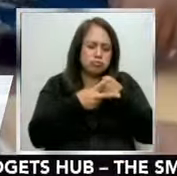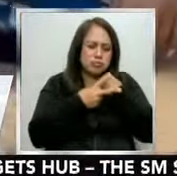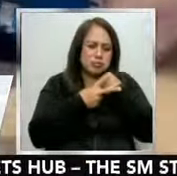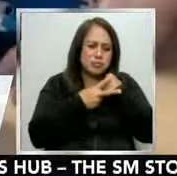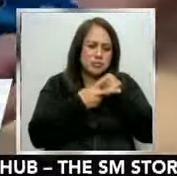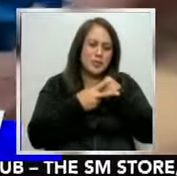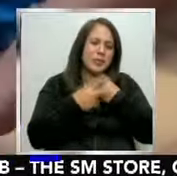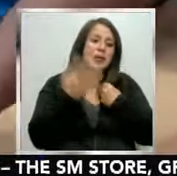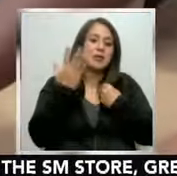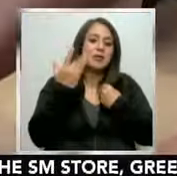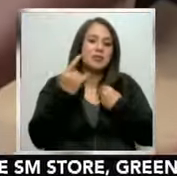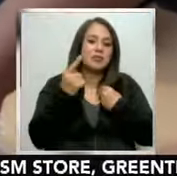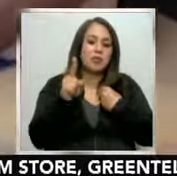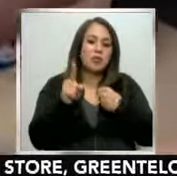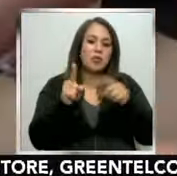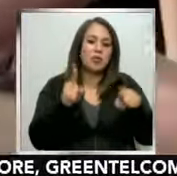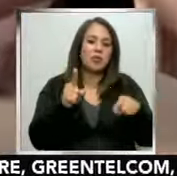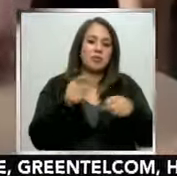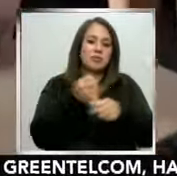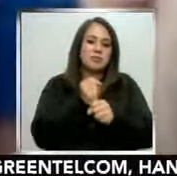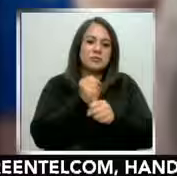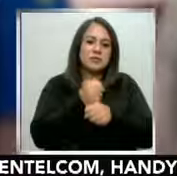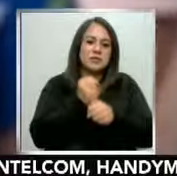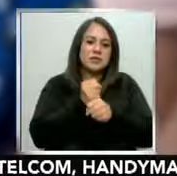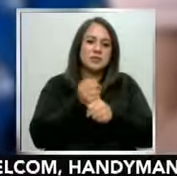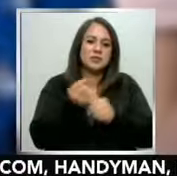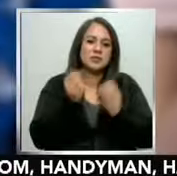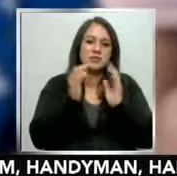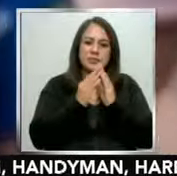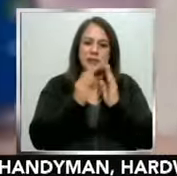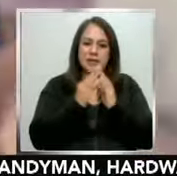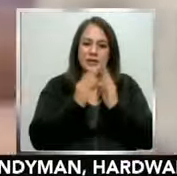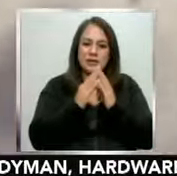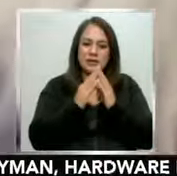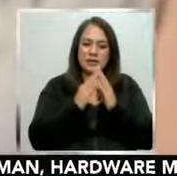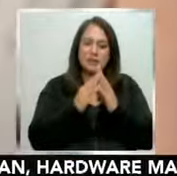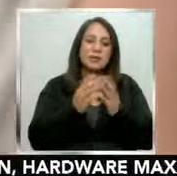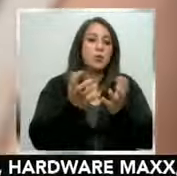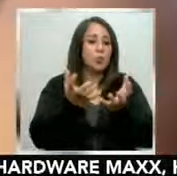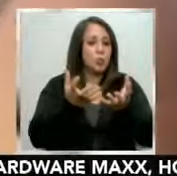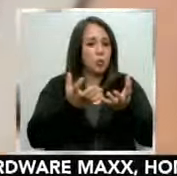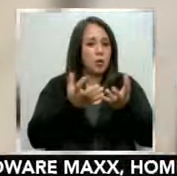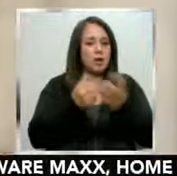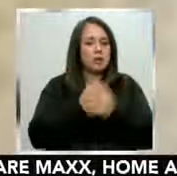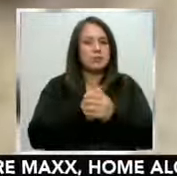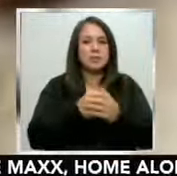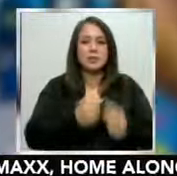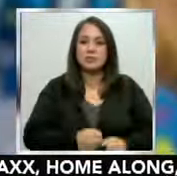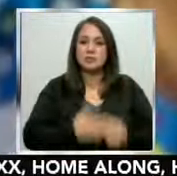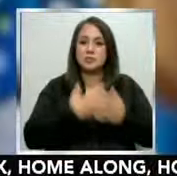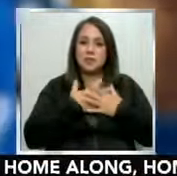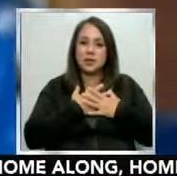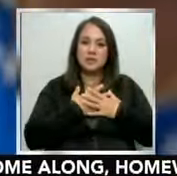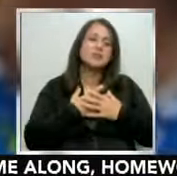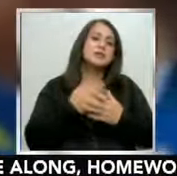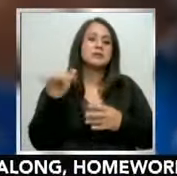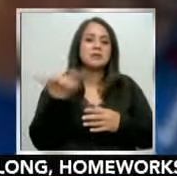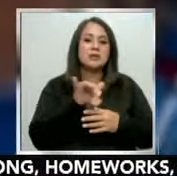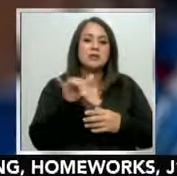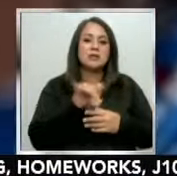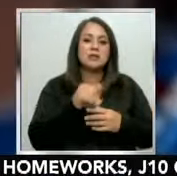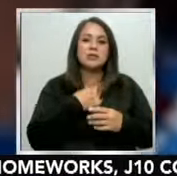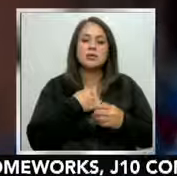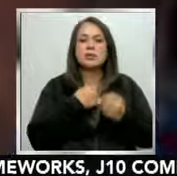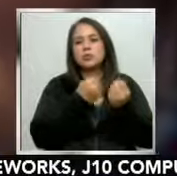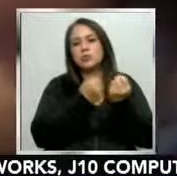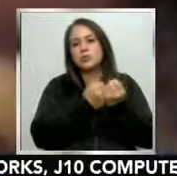rin sa pagpapagawa ng kanilang bahay. Nice rin daw niyang maging inspirasyon para sa mga katulad niyang breadwinner ng pamilya.